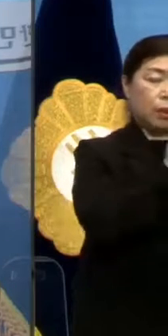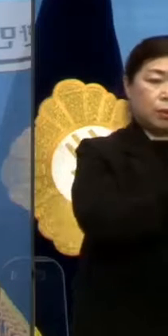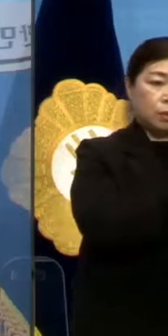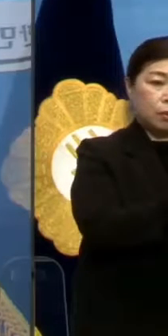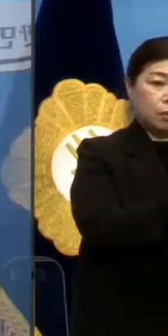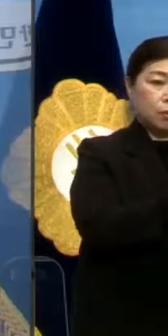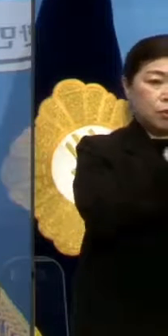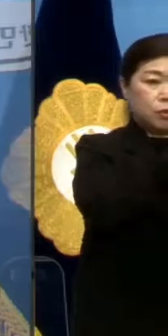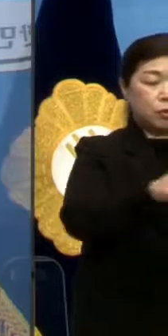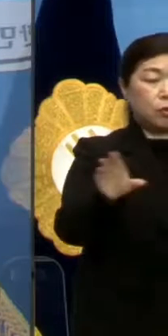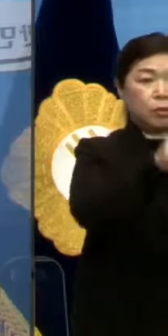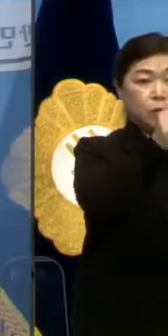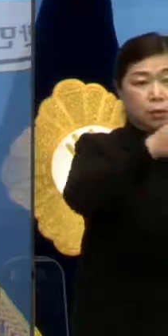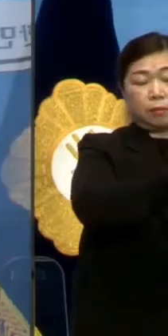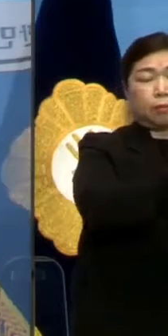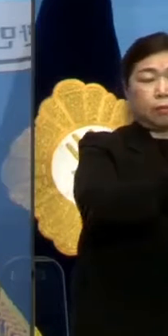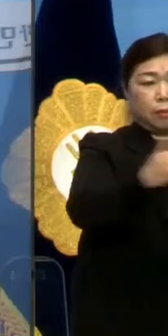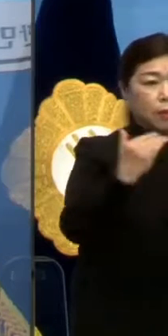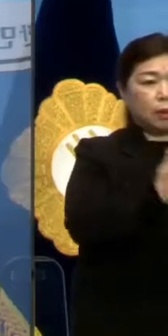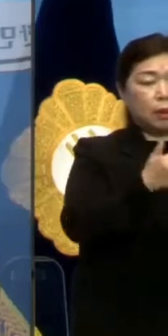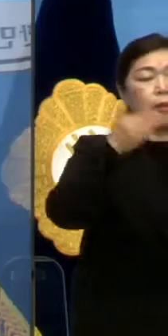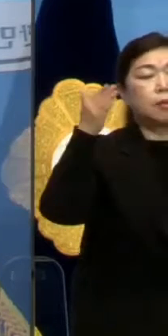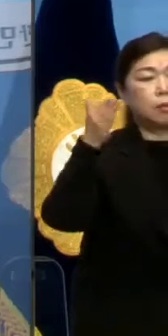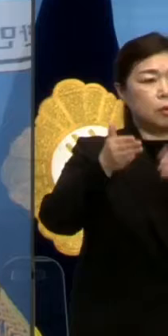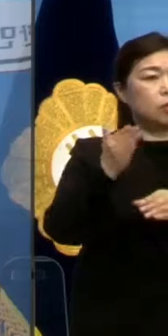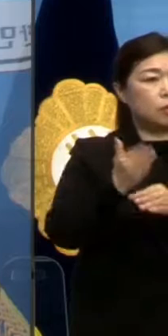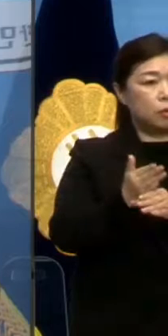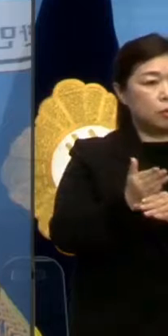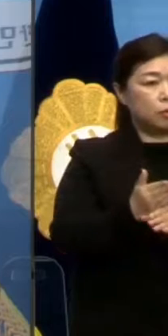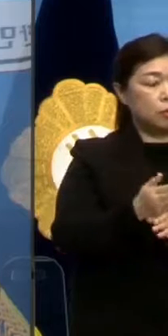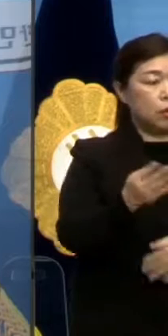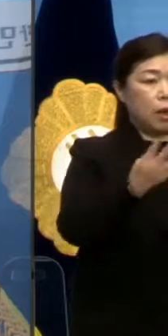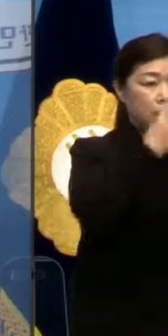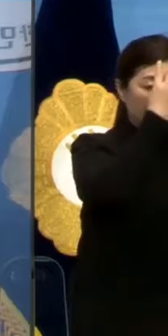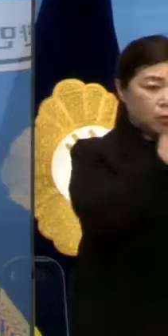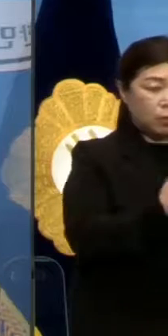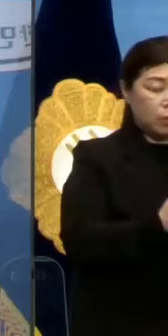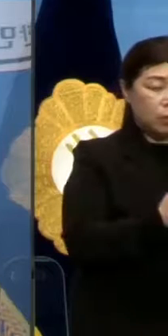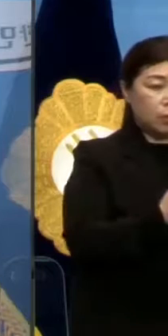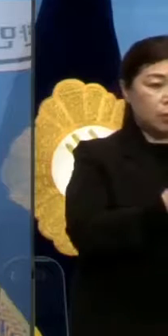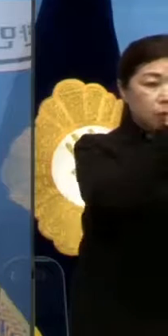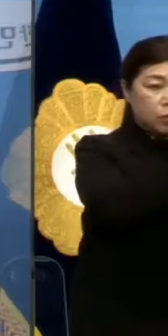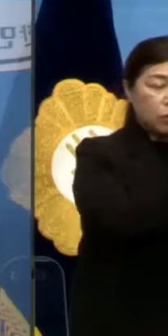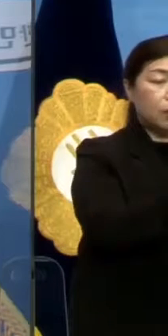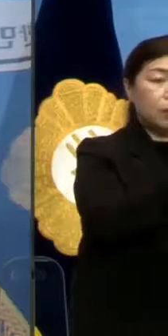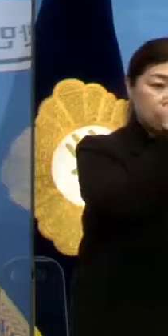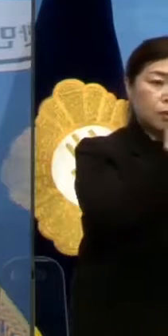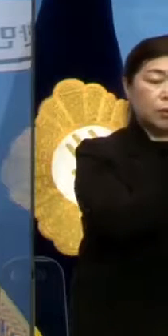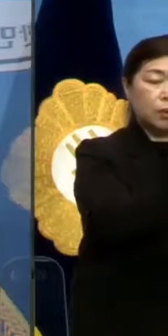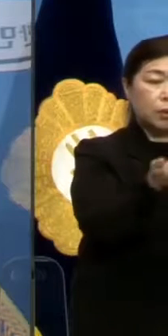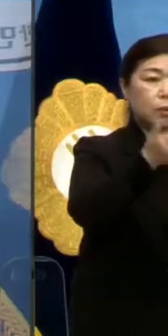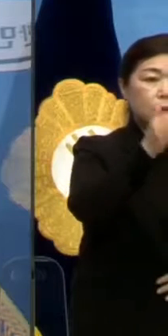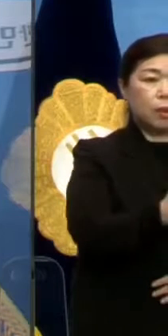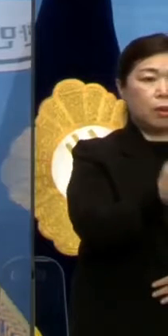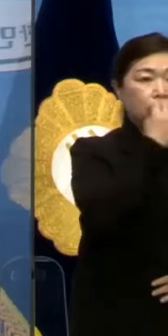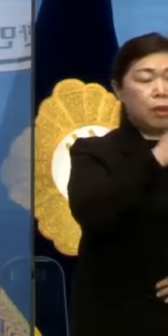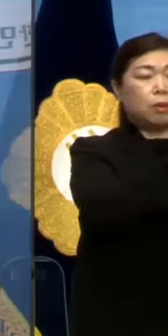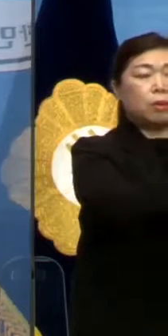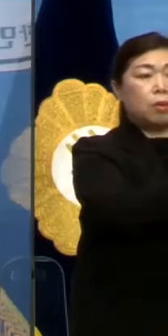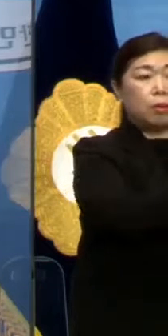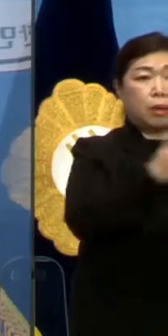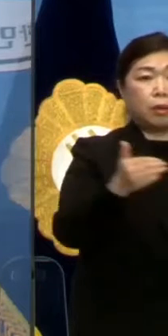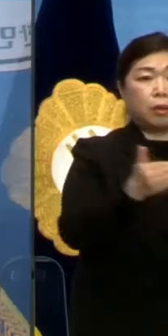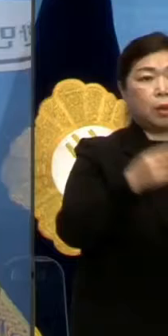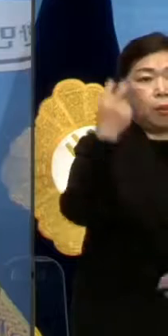팔려 있었습니다. 아무리 감옥에 있는 재소자라지만 생명과 최소한의